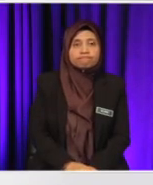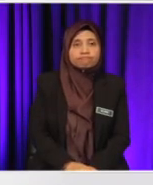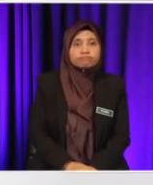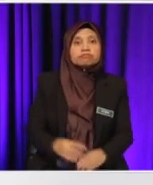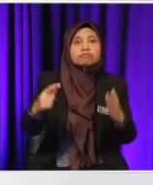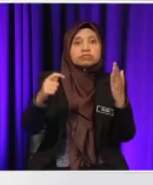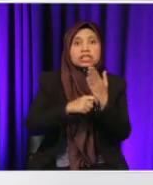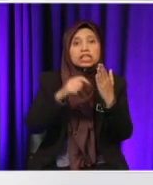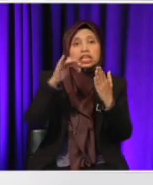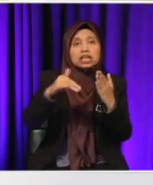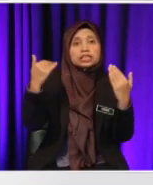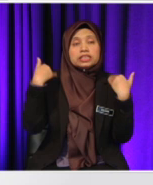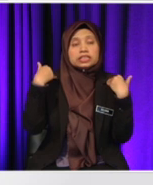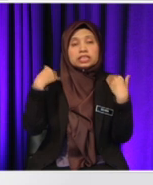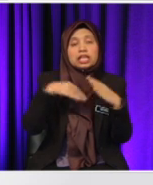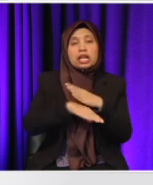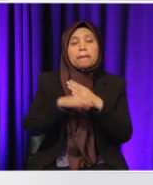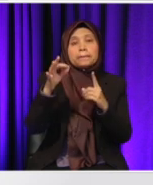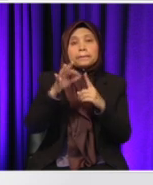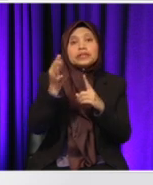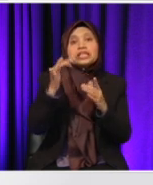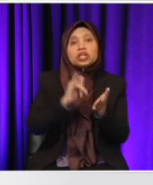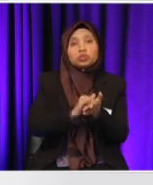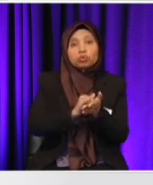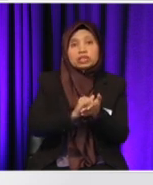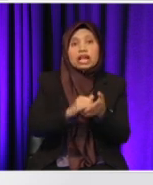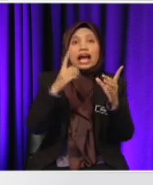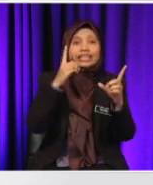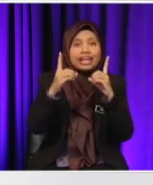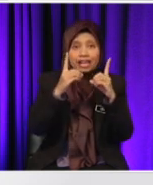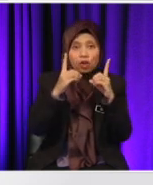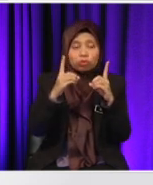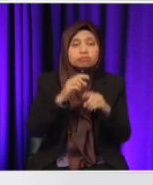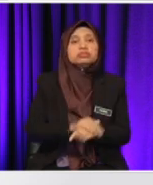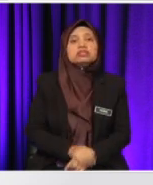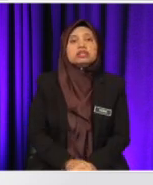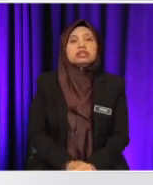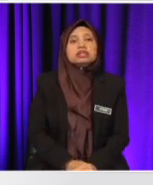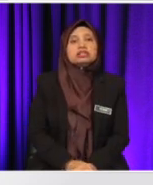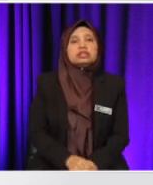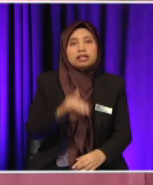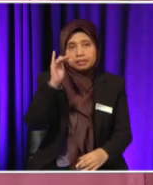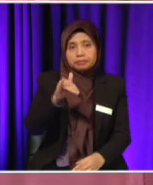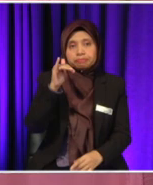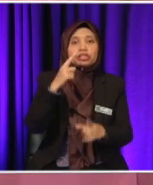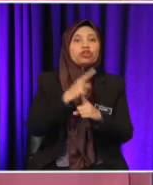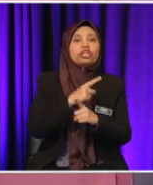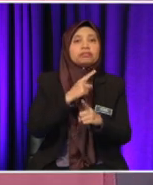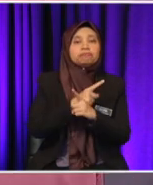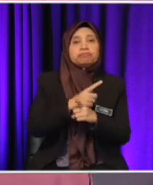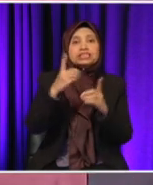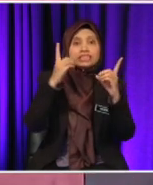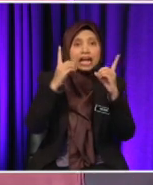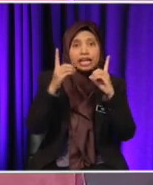yang terdapat dalam petikan tersebut adalah dialog Oke kita lihat ya terdapat dalam petikan tersebut adalah